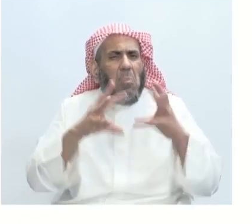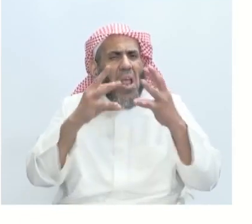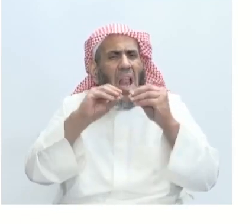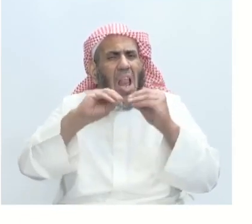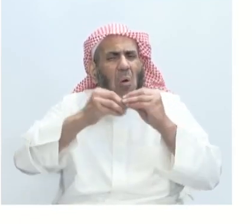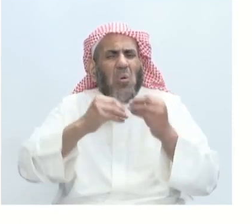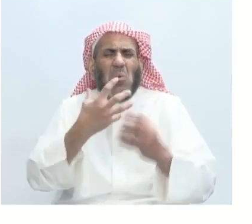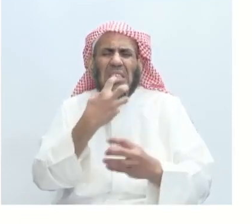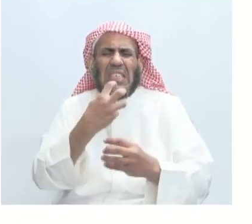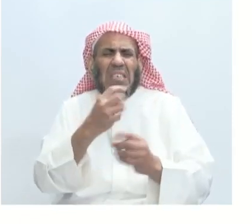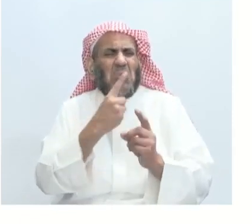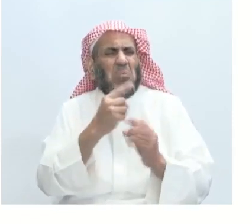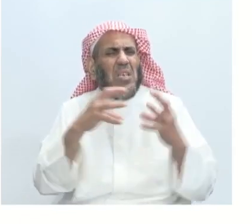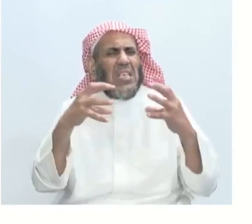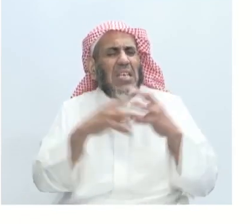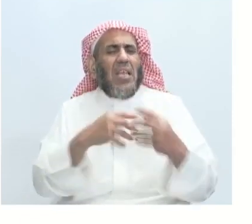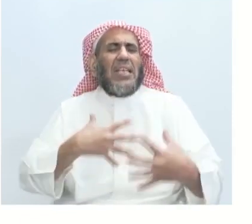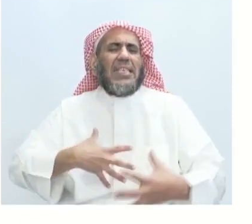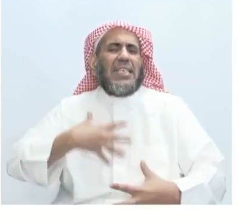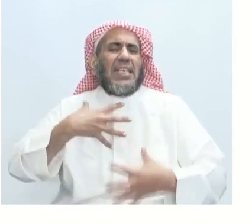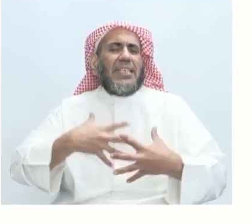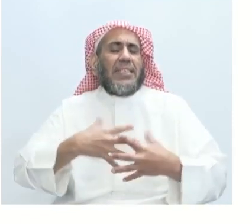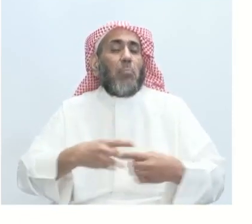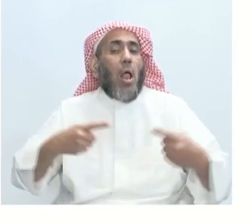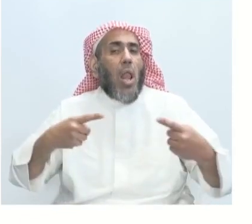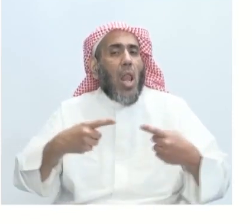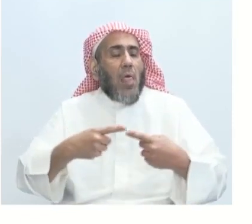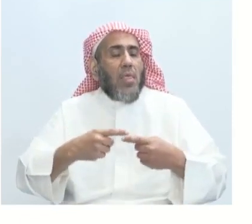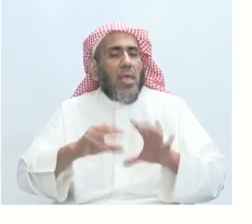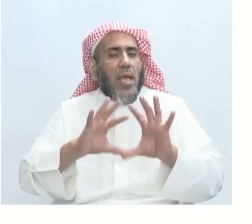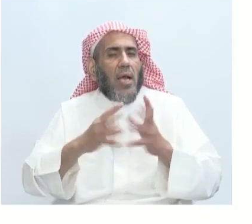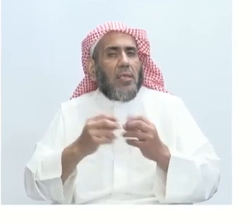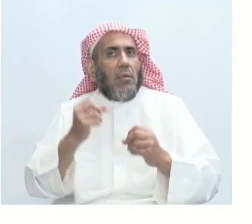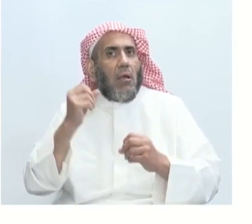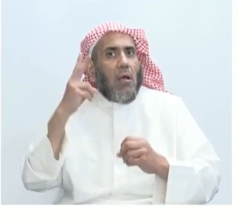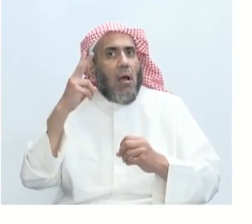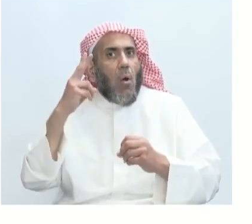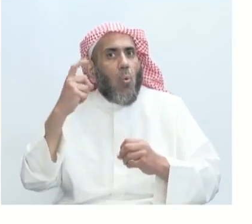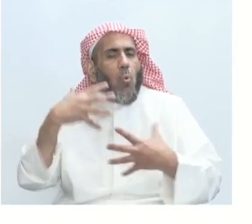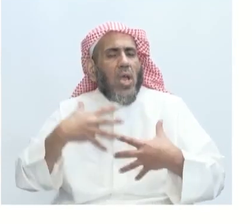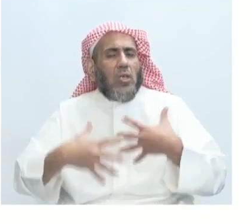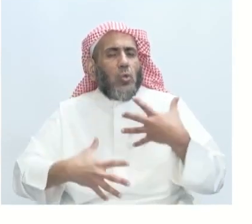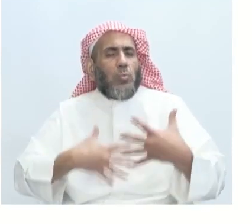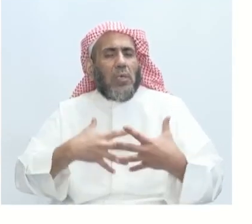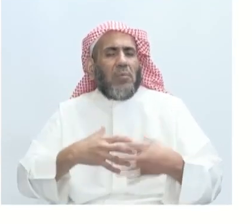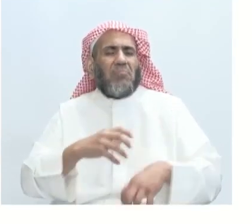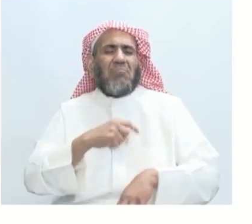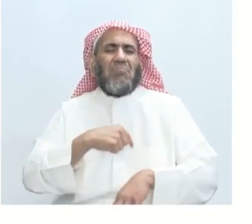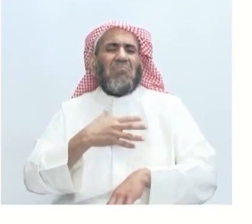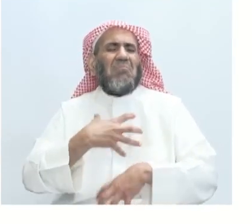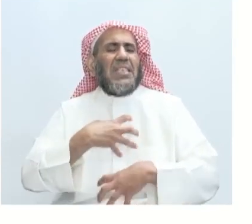واحد قاتم فهذا هو الاحساس الذي قد يتبادر او يشعر به مريض